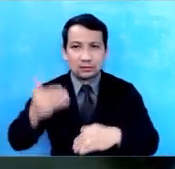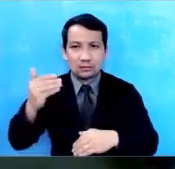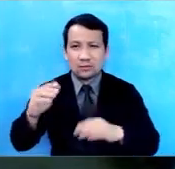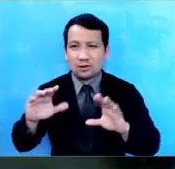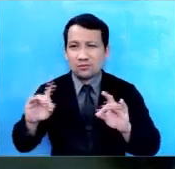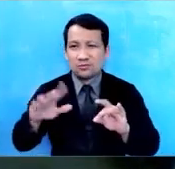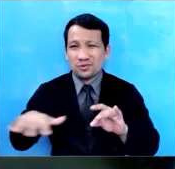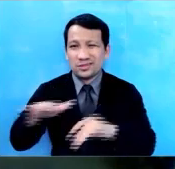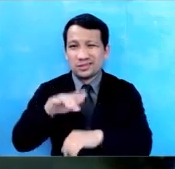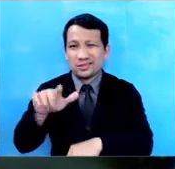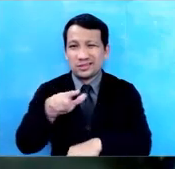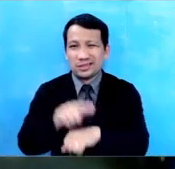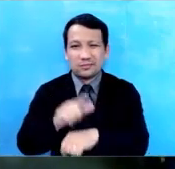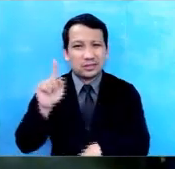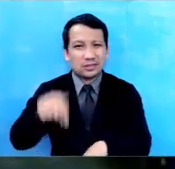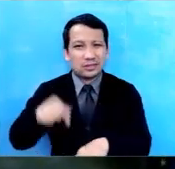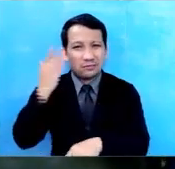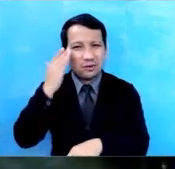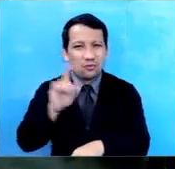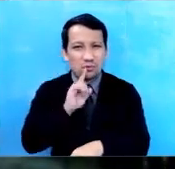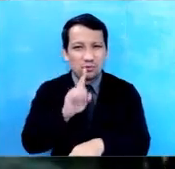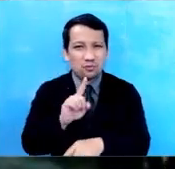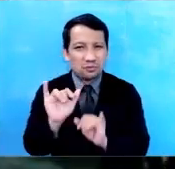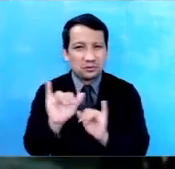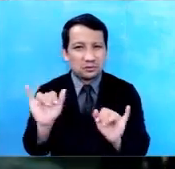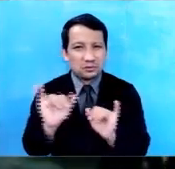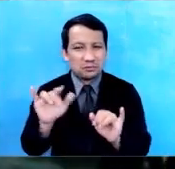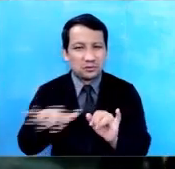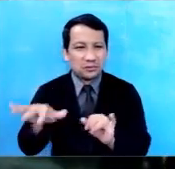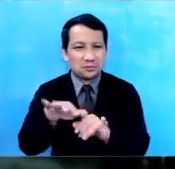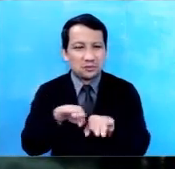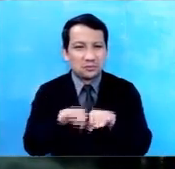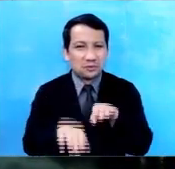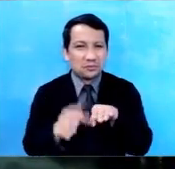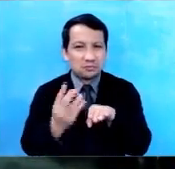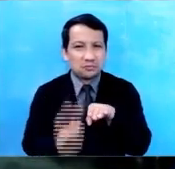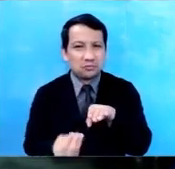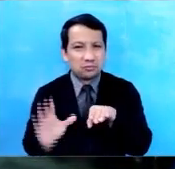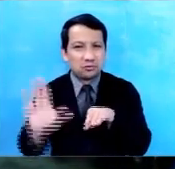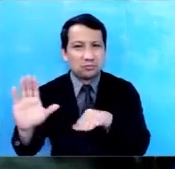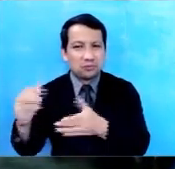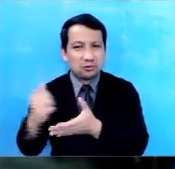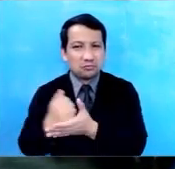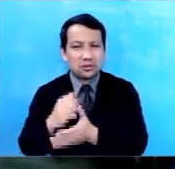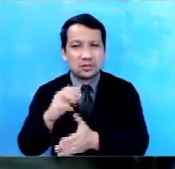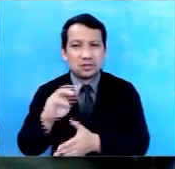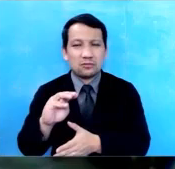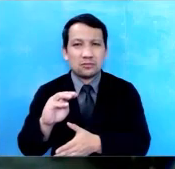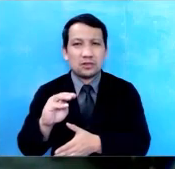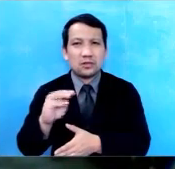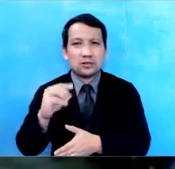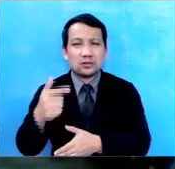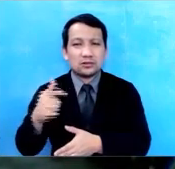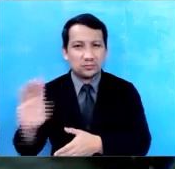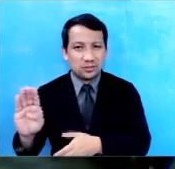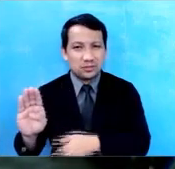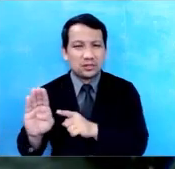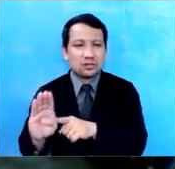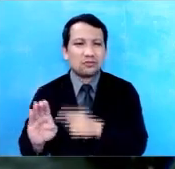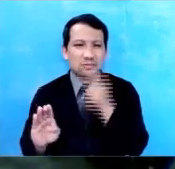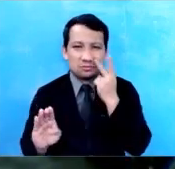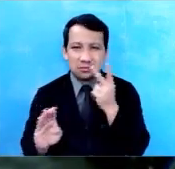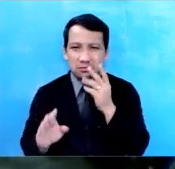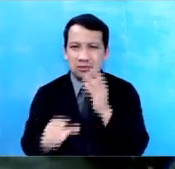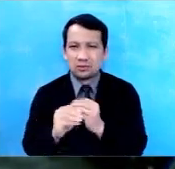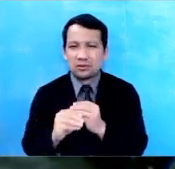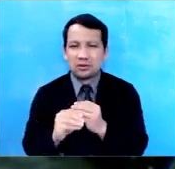Pero hindi tiyak kung yun pa rin yung mga sinkhole na hawak na data ng Mines and Geosciences Bureau. Sinusubukan natin na makuha